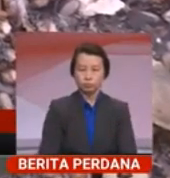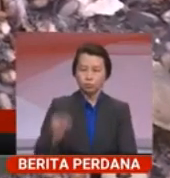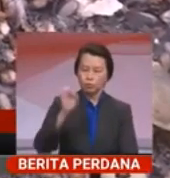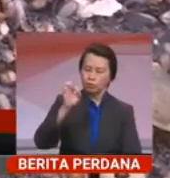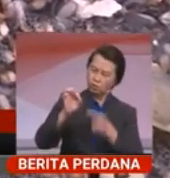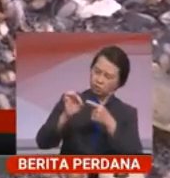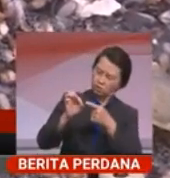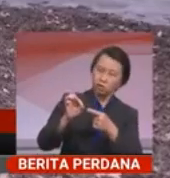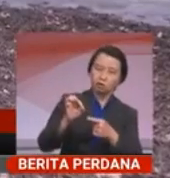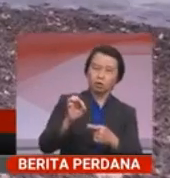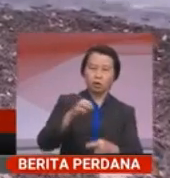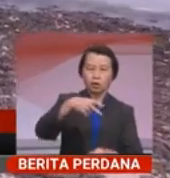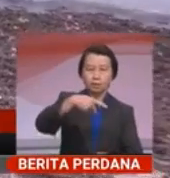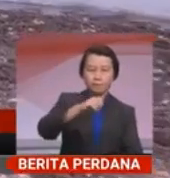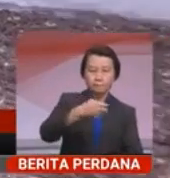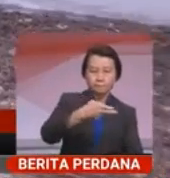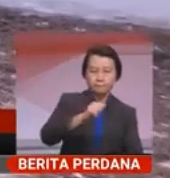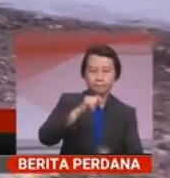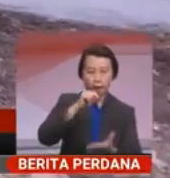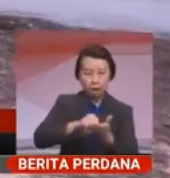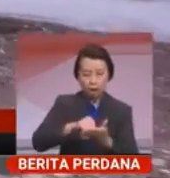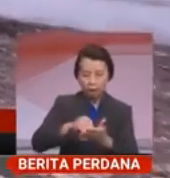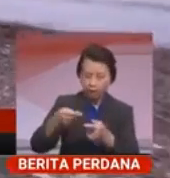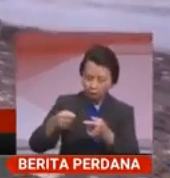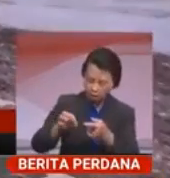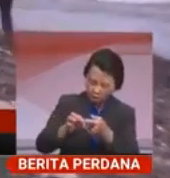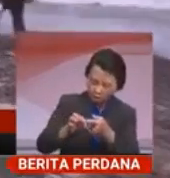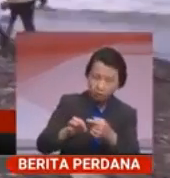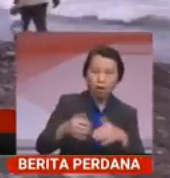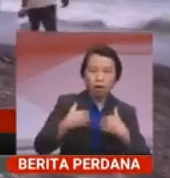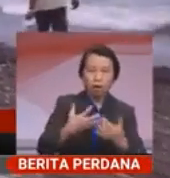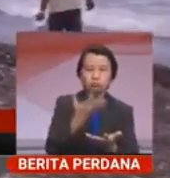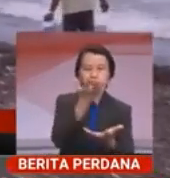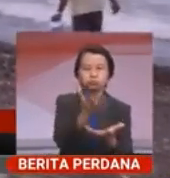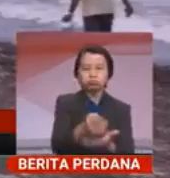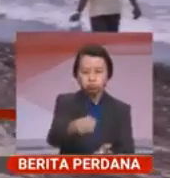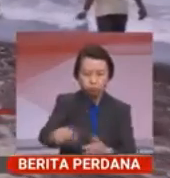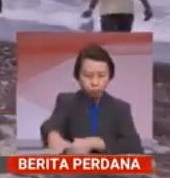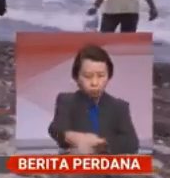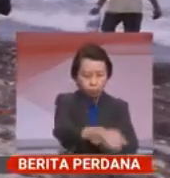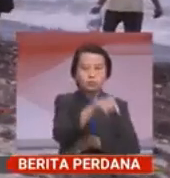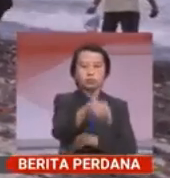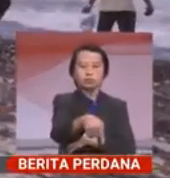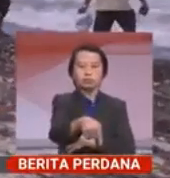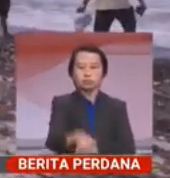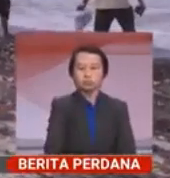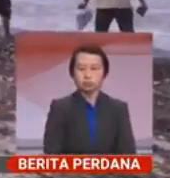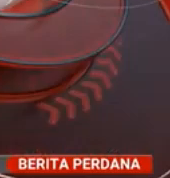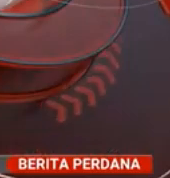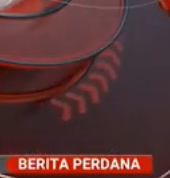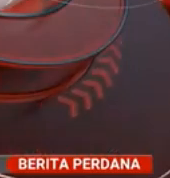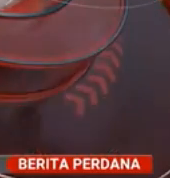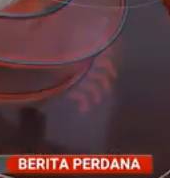Siput gayam dan peha ayam antara spesies yang turut terdampar di pantai ini.